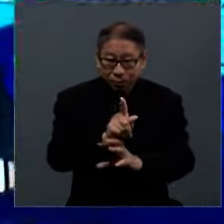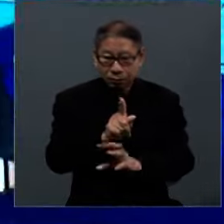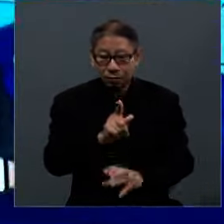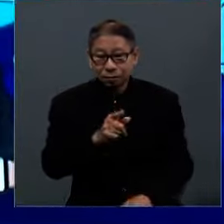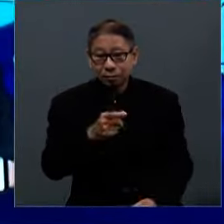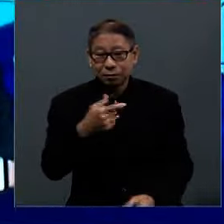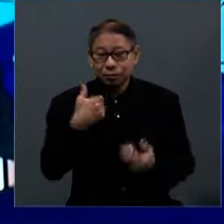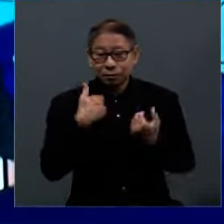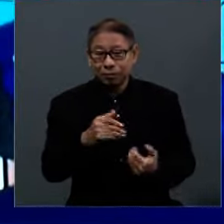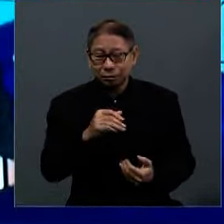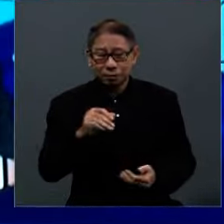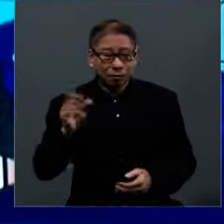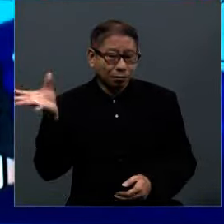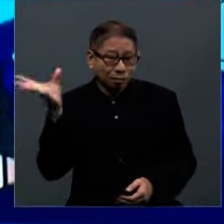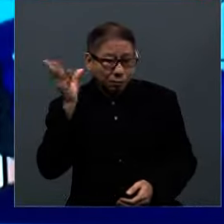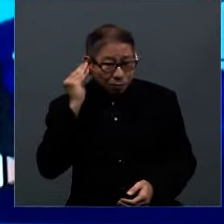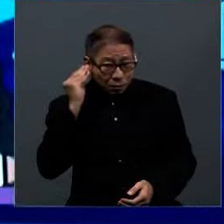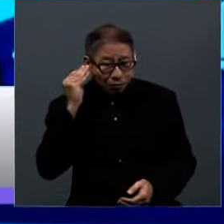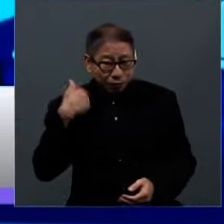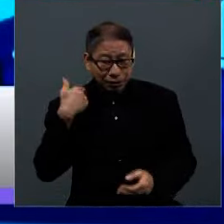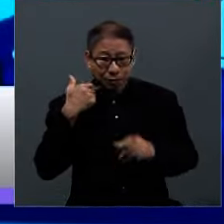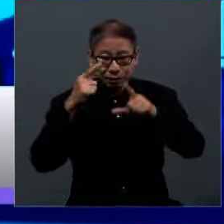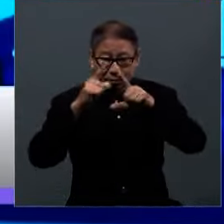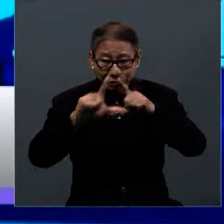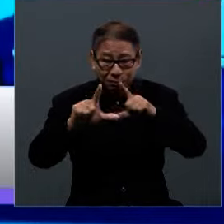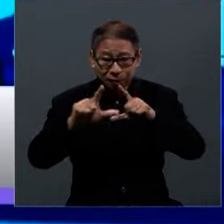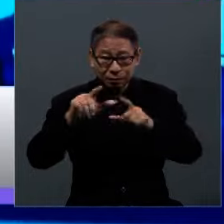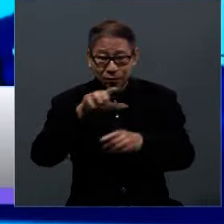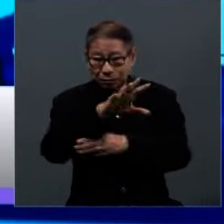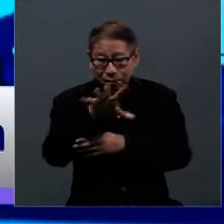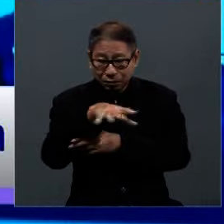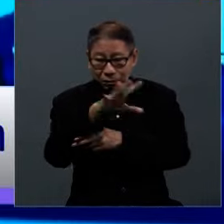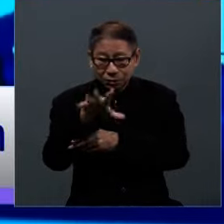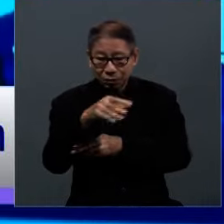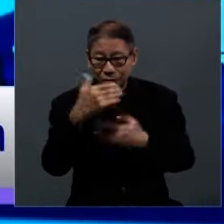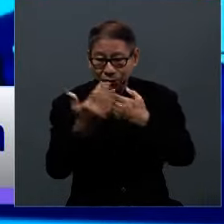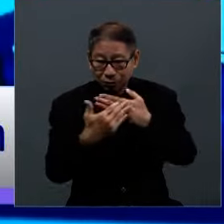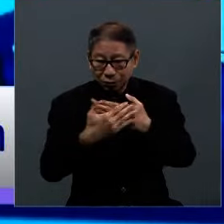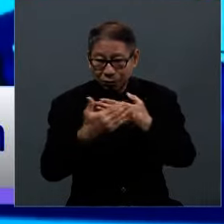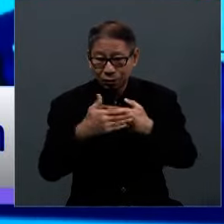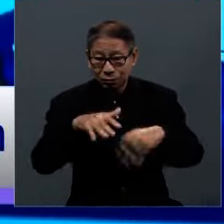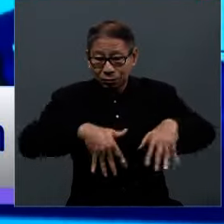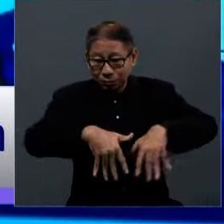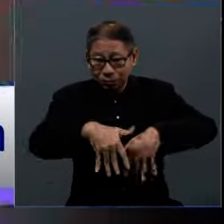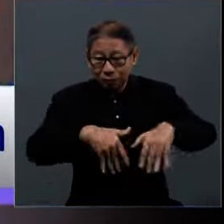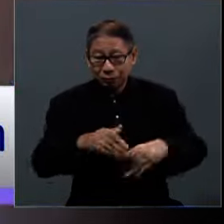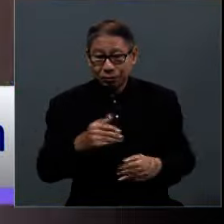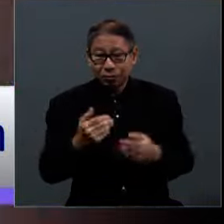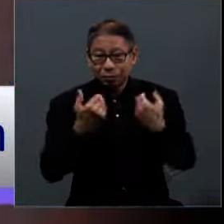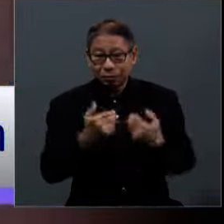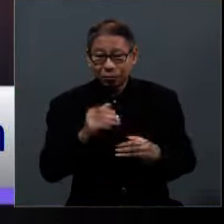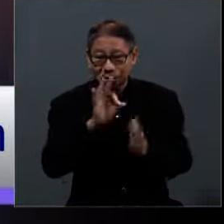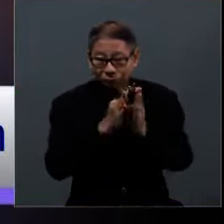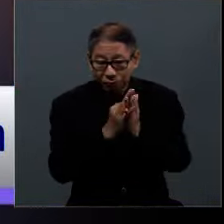4นะครับเได้รับเบาะแสว่ามีการไลฟ์ชักชวนประชาชนให้มาเล่นพนันออนไลน์ผ่าน Facebookกลุ่มลับนะชื่อ